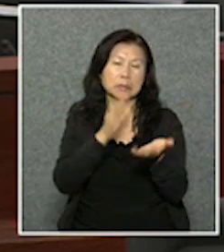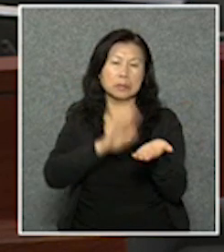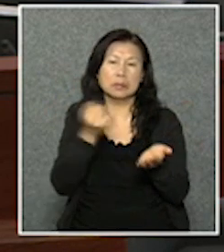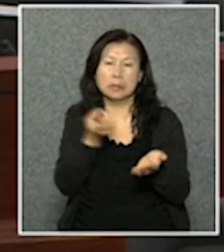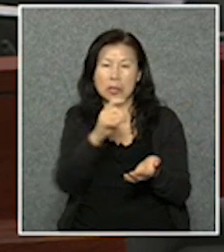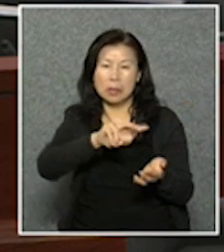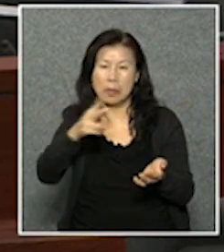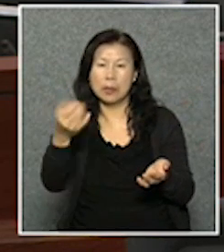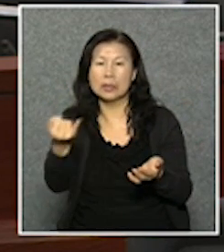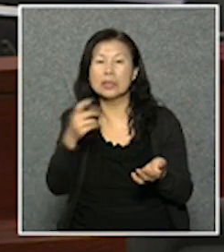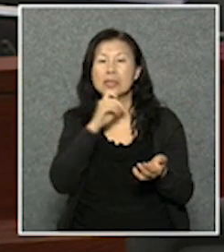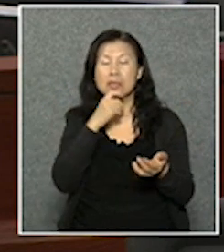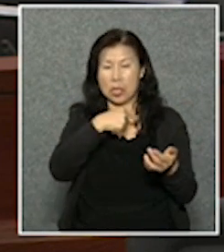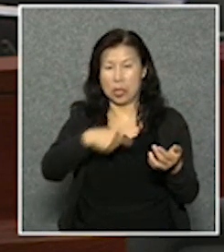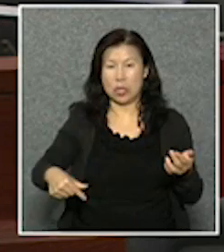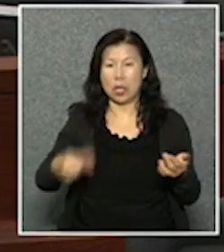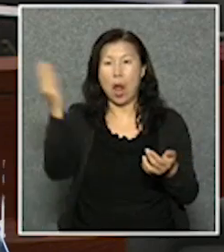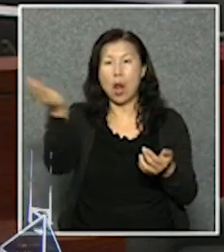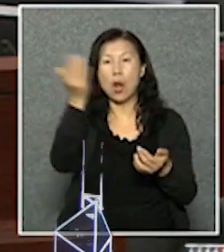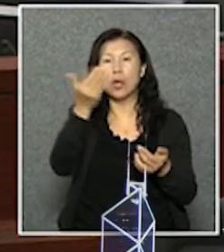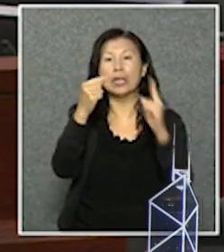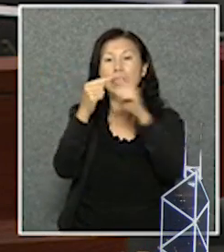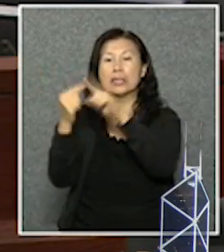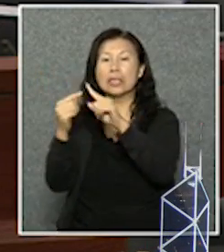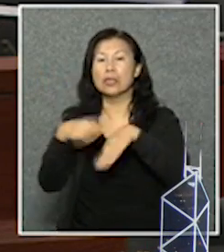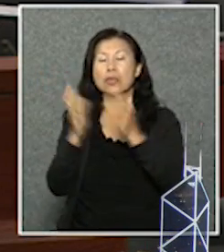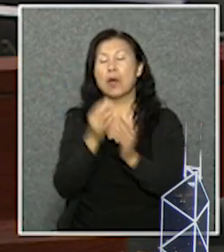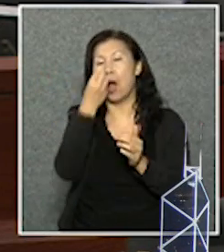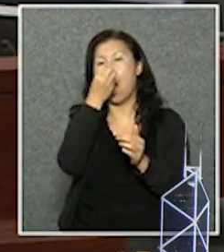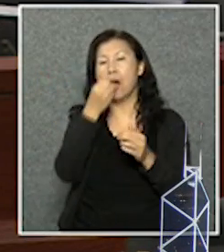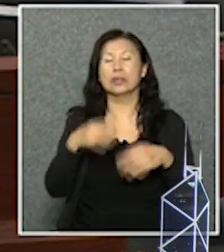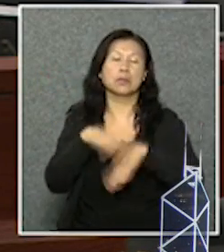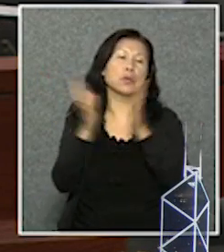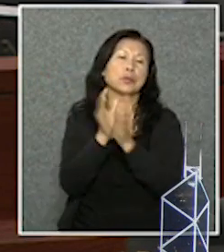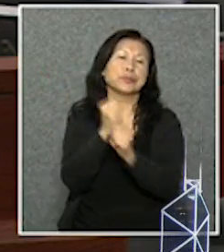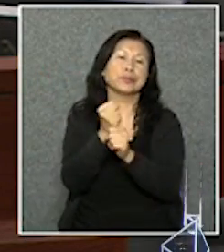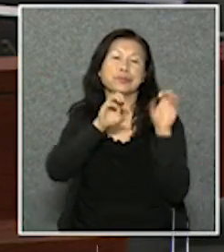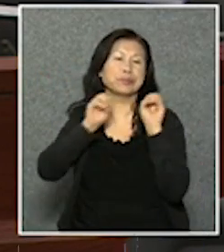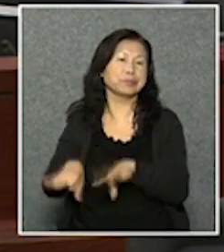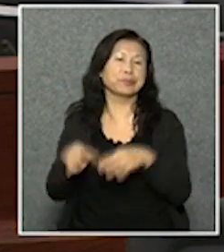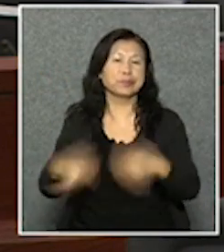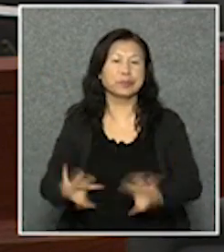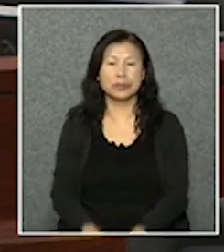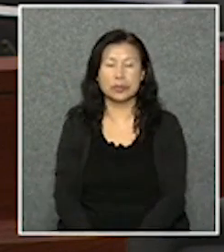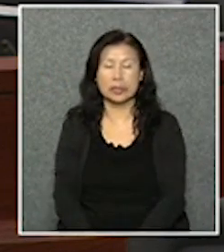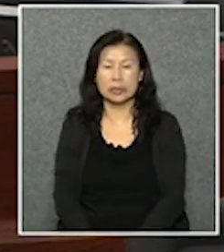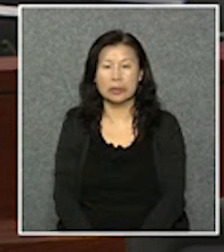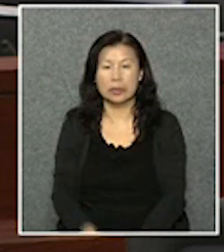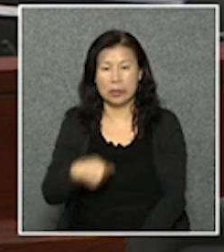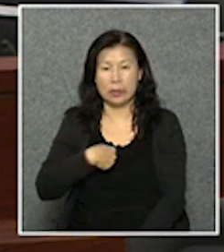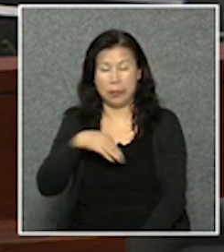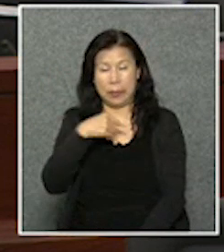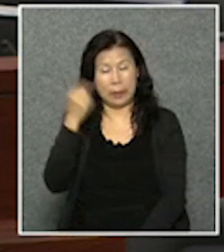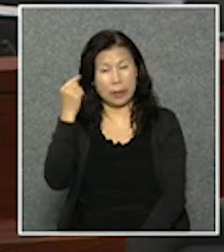員咧做我哋嘅旅遊大使咧，就咁我哋香港咧就乜都唔使做啦嚇。咁就即係我